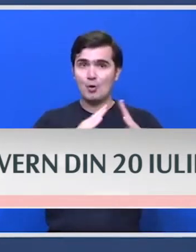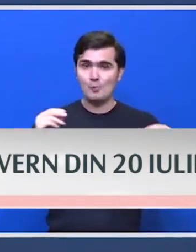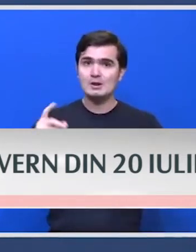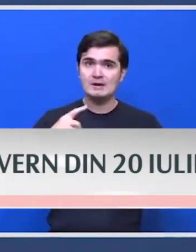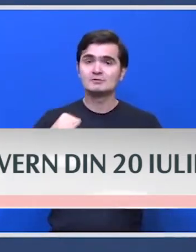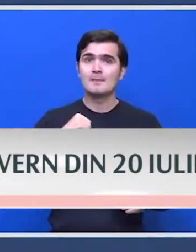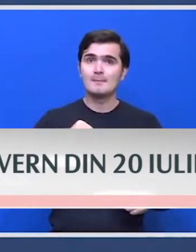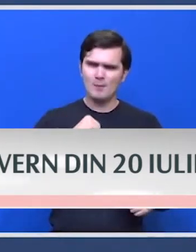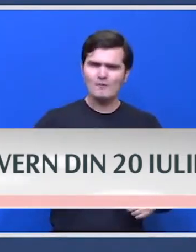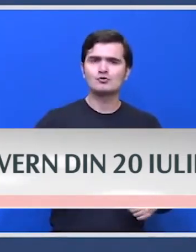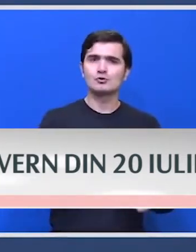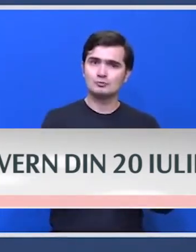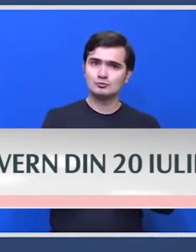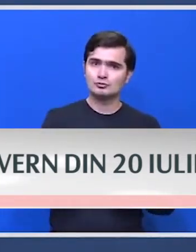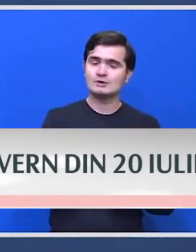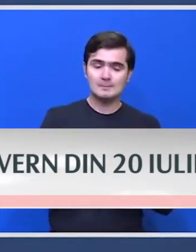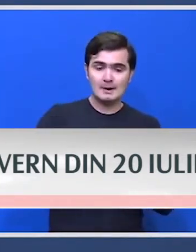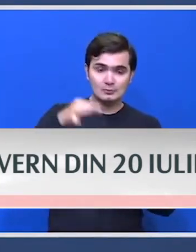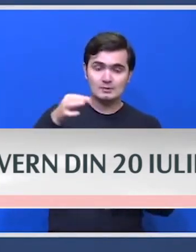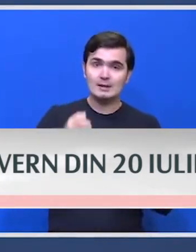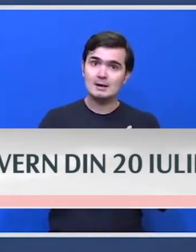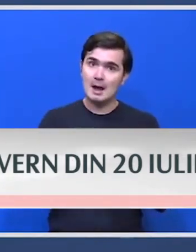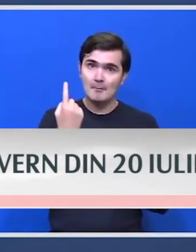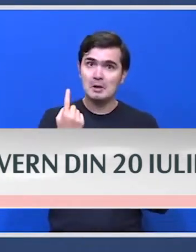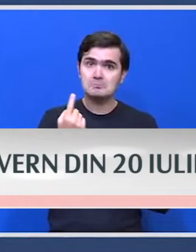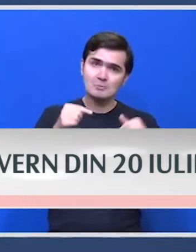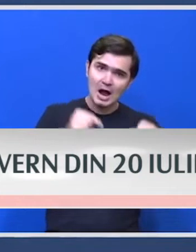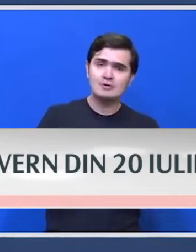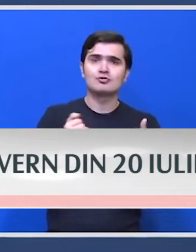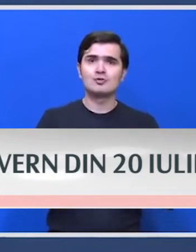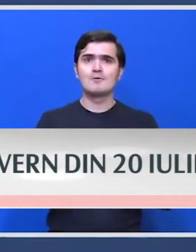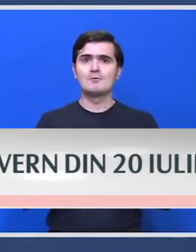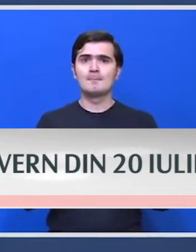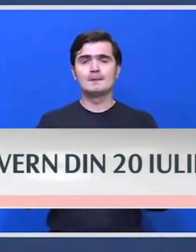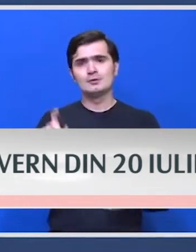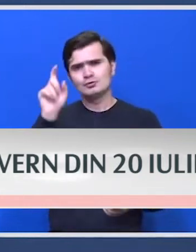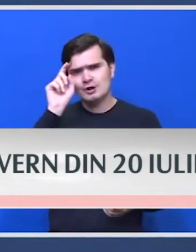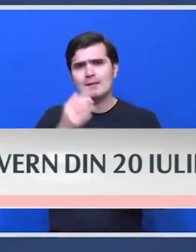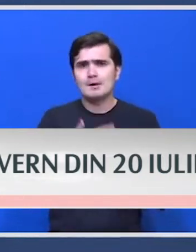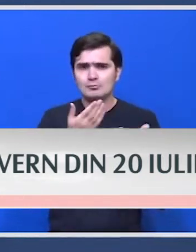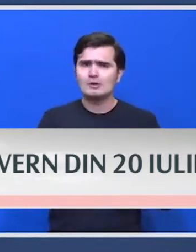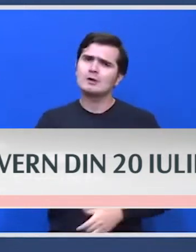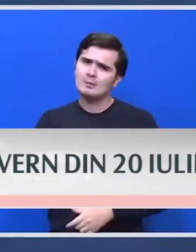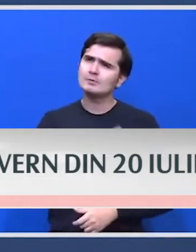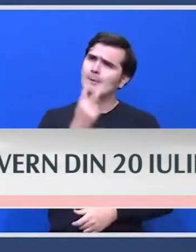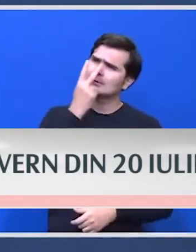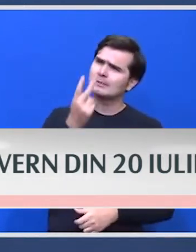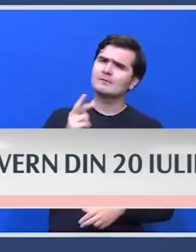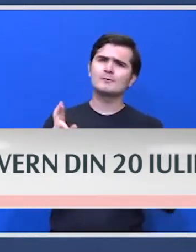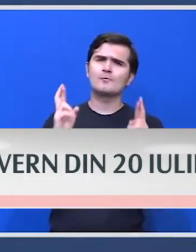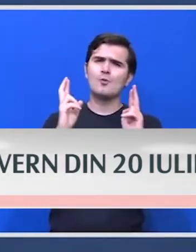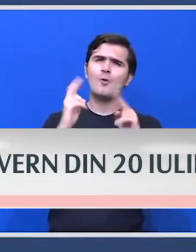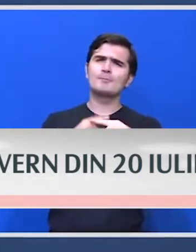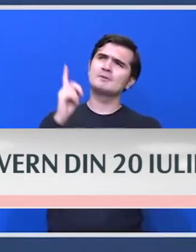care muncesc, rezultatele apar aici și acum și de aceea cred că putem privi cu optimism